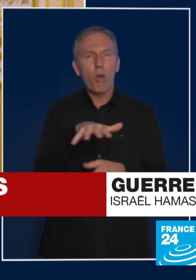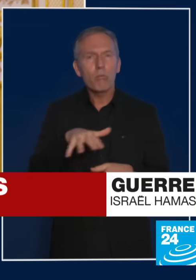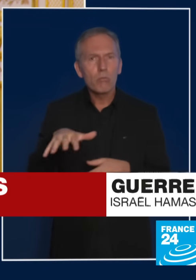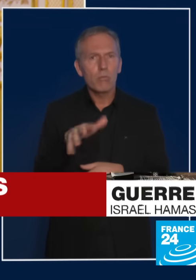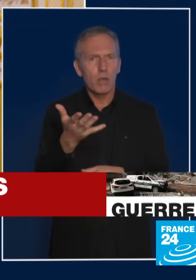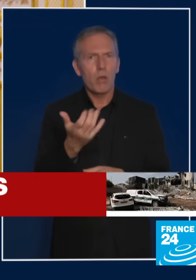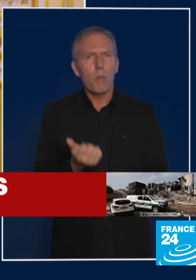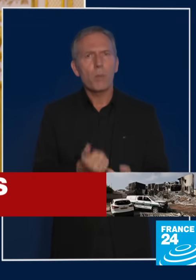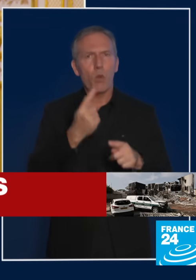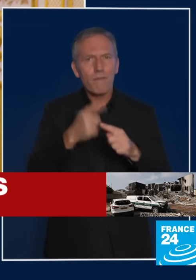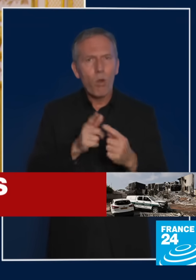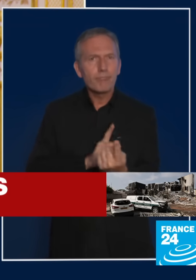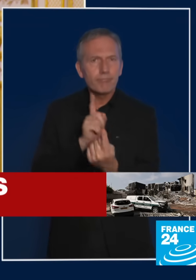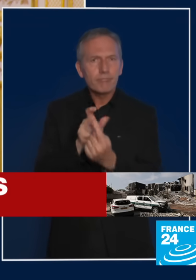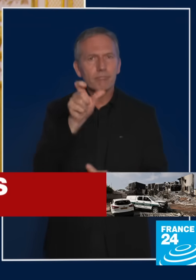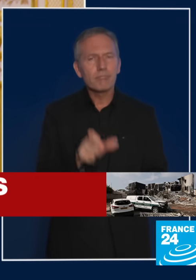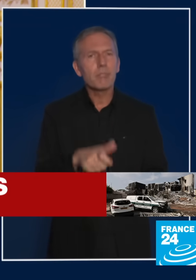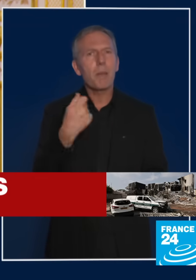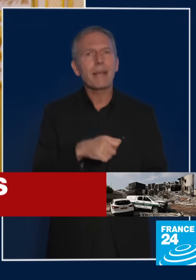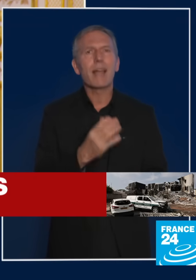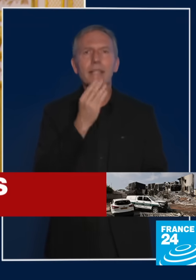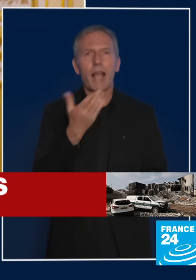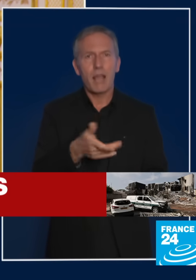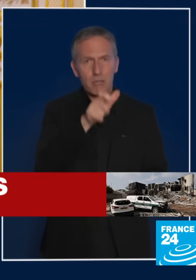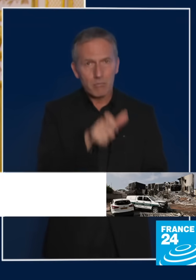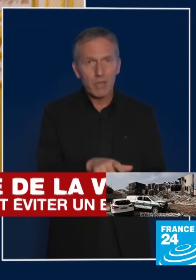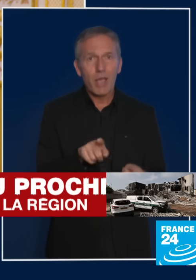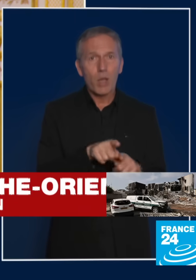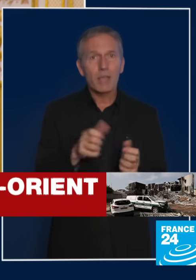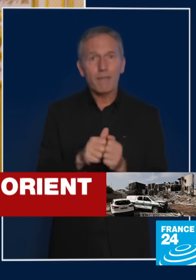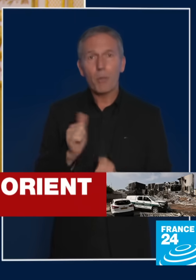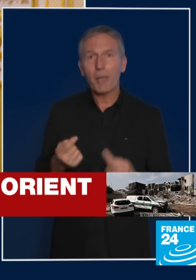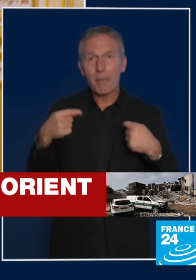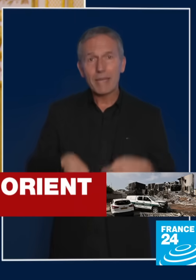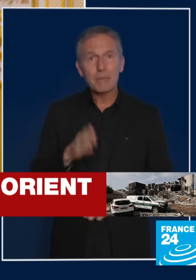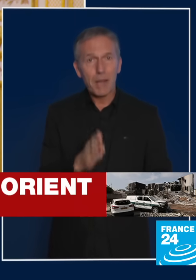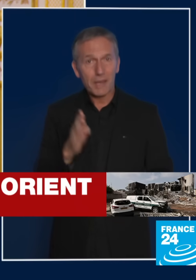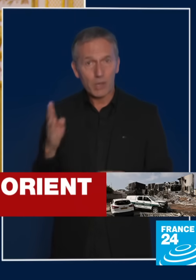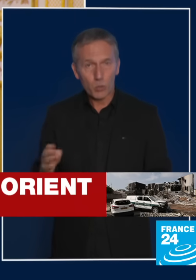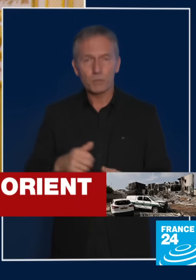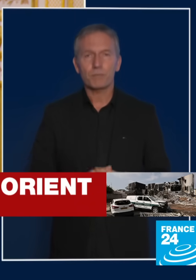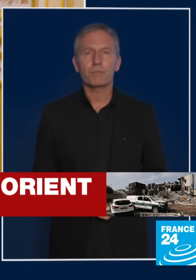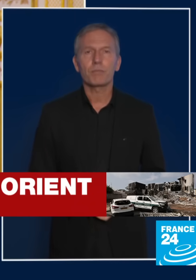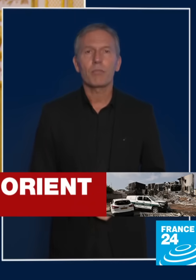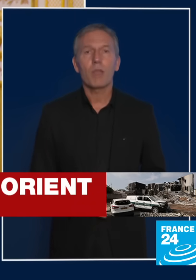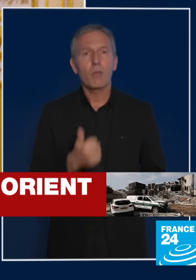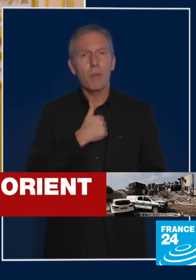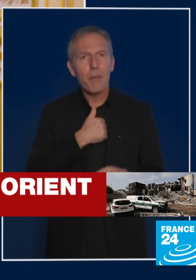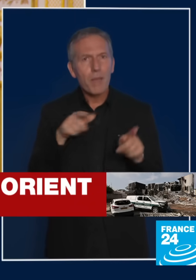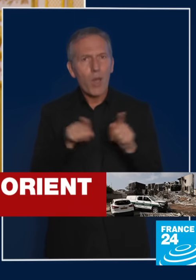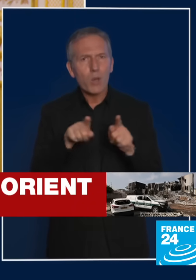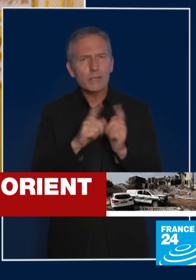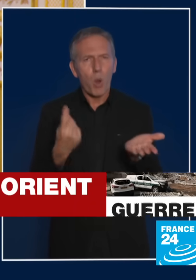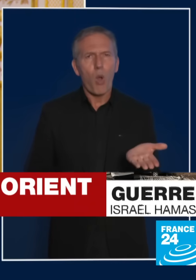entretenu à plusieurs reprises avec le président israélien Isaac Herzog avec son premier ministre Benyamine netaniaahou j'ai également